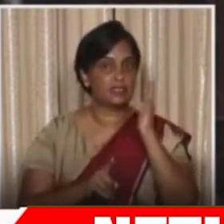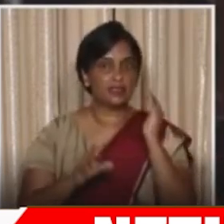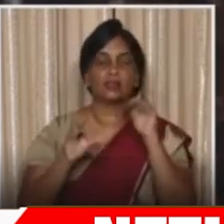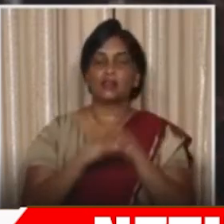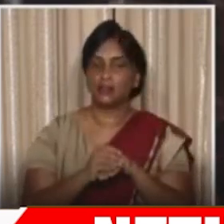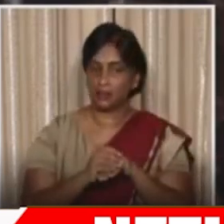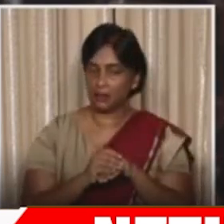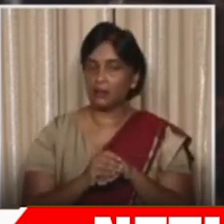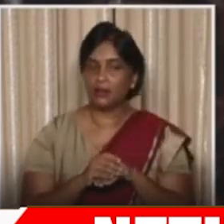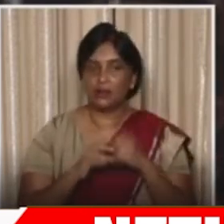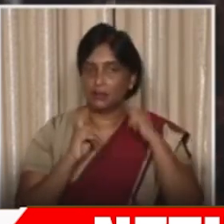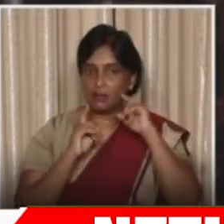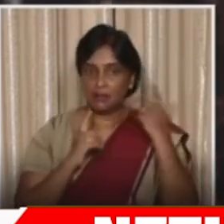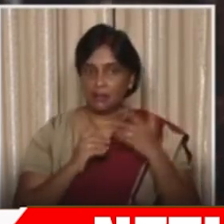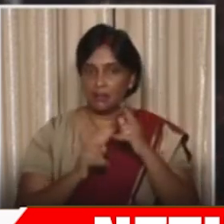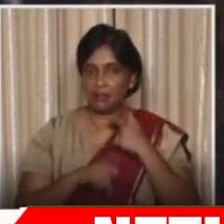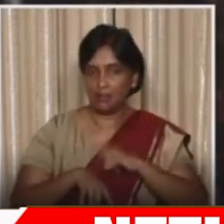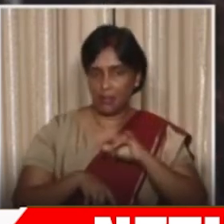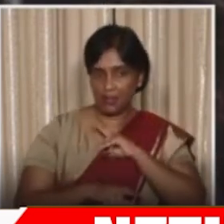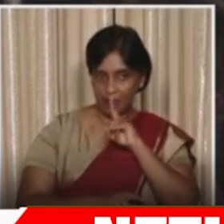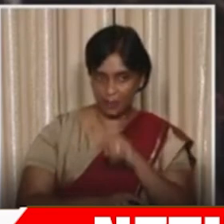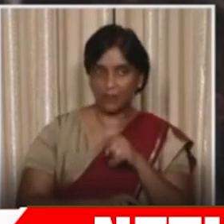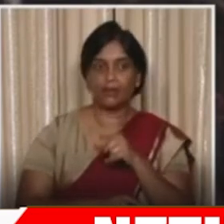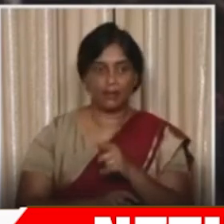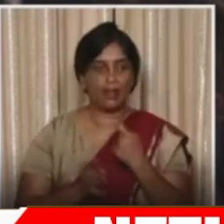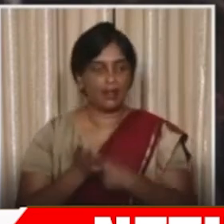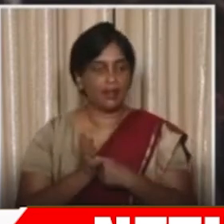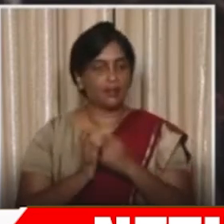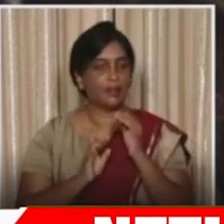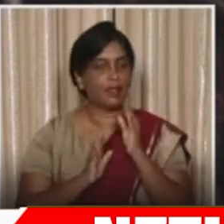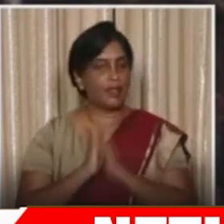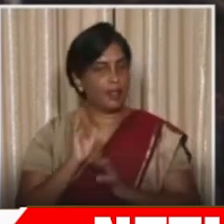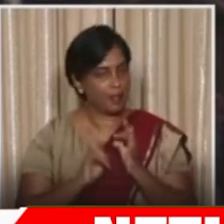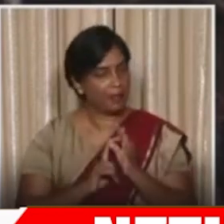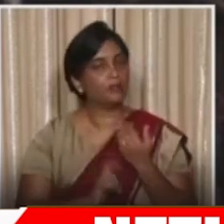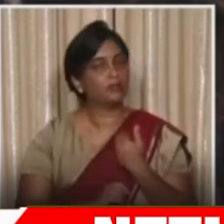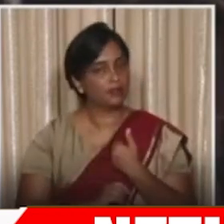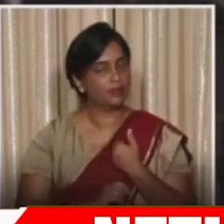වුණේ කියලා මන් දන්නේ නැහැ එතුමා අනාවේකියක්ද කිව්වේ කියලා. ඉතින් රමේෂ් වතිරණ ගරු ඇමතුමාටත් අපි